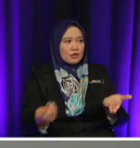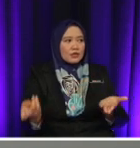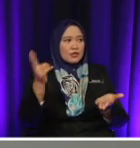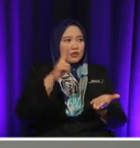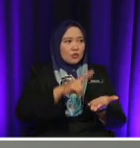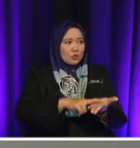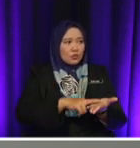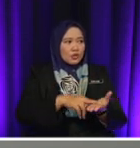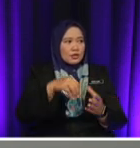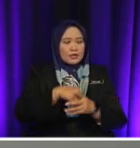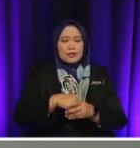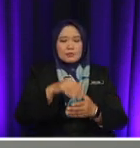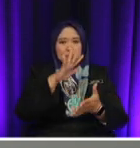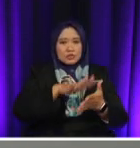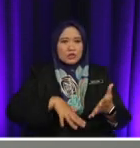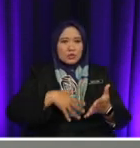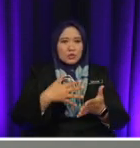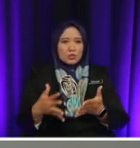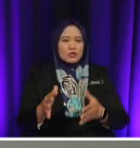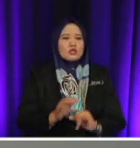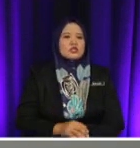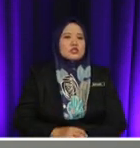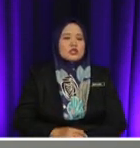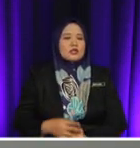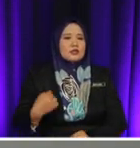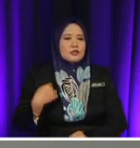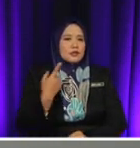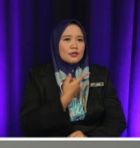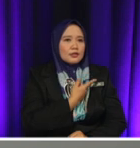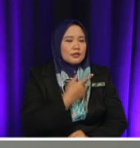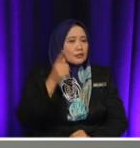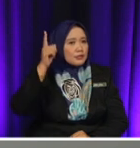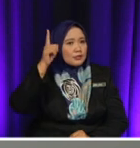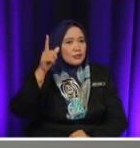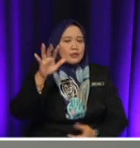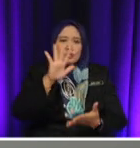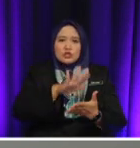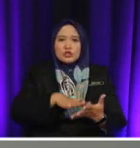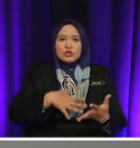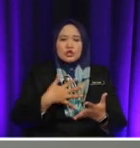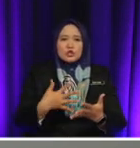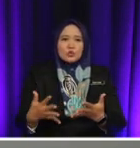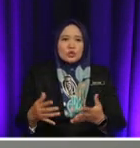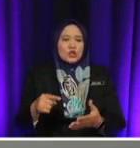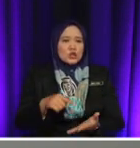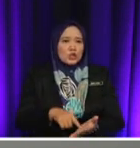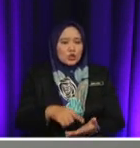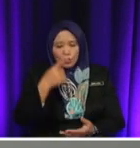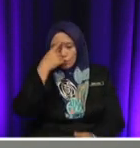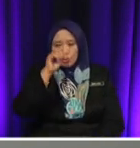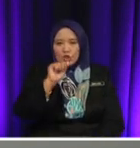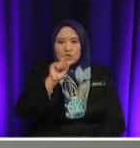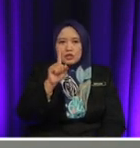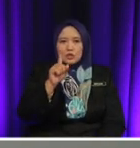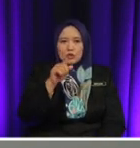jam t baru kita dapat keputusan dia Dan kita akan rekod untuk setiap diameter yang diperolehi untuk cakraa penicilin bagi A1 A2 dan